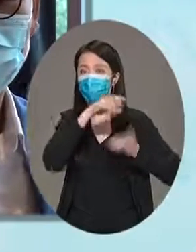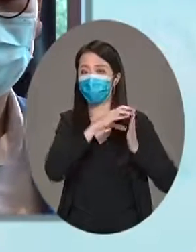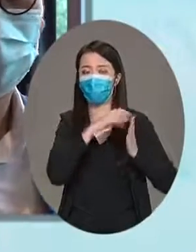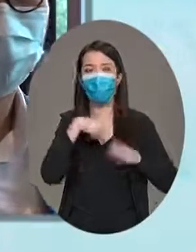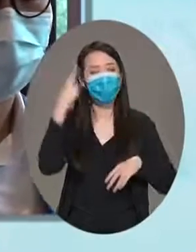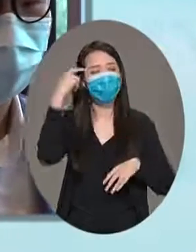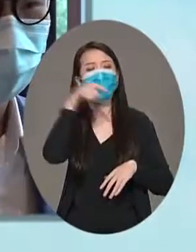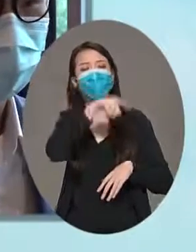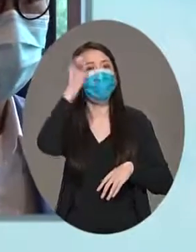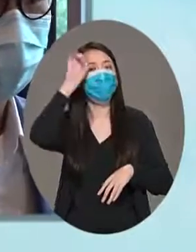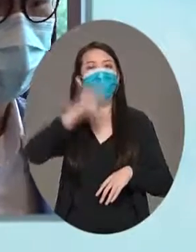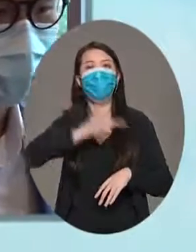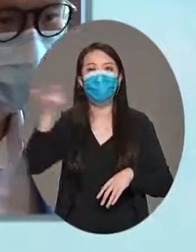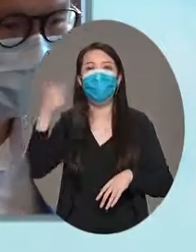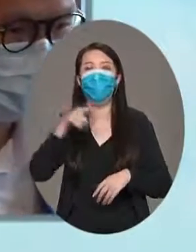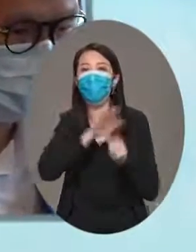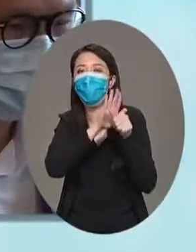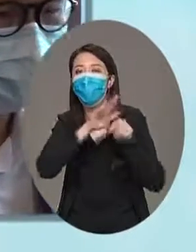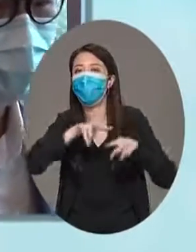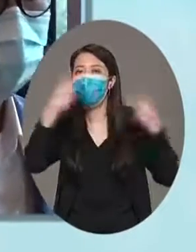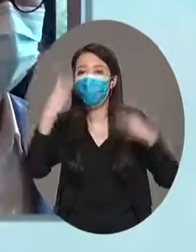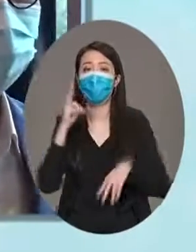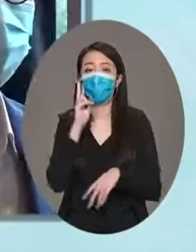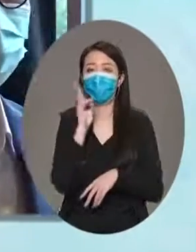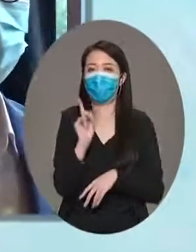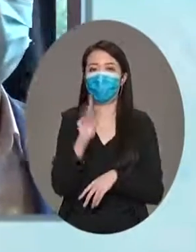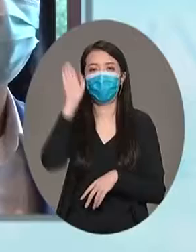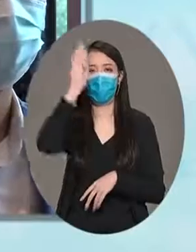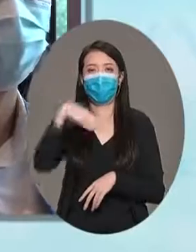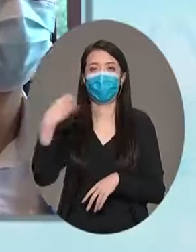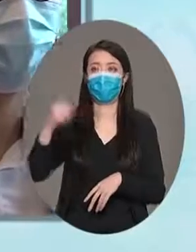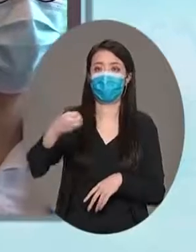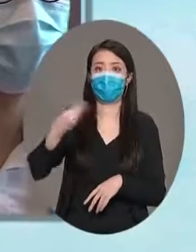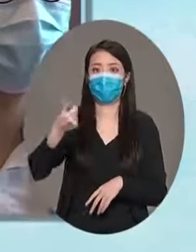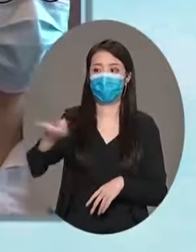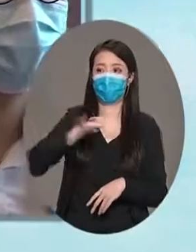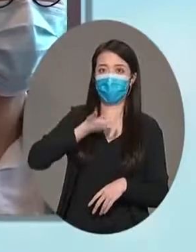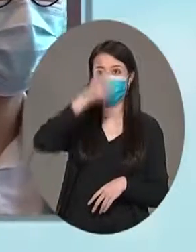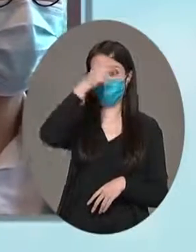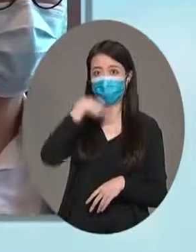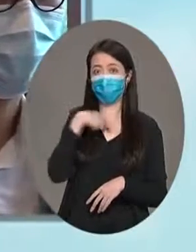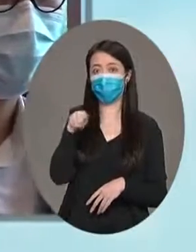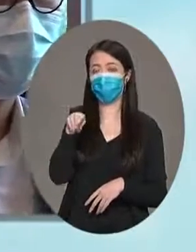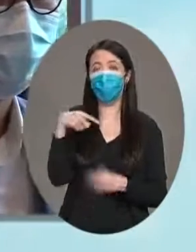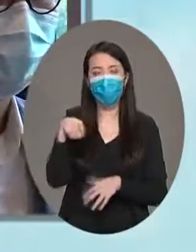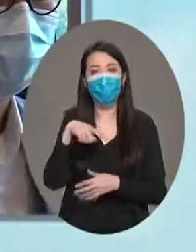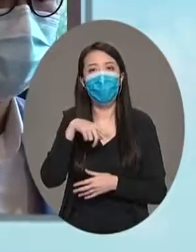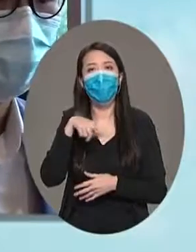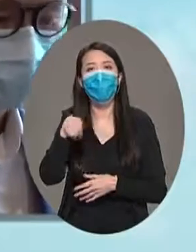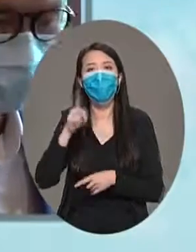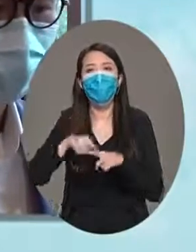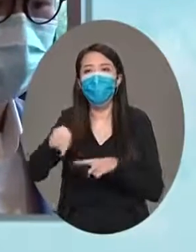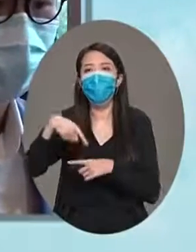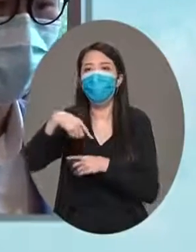以去改善嘅，包括譬如話將來我哋依個需要立法徵費嗰陣時候，咁你依個係一個即係環保局嘅